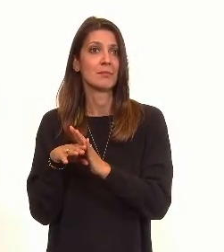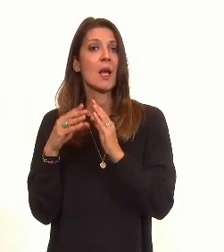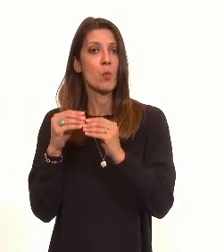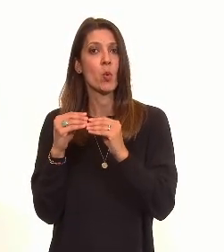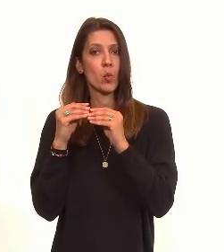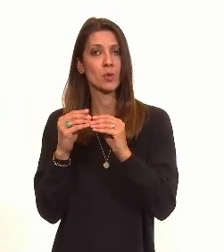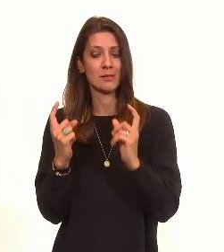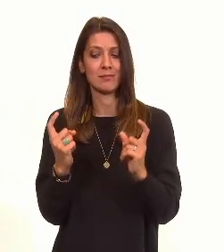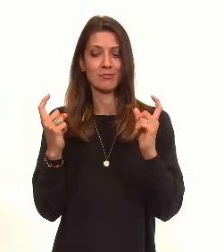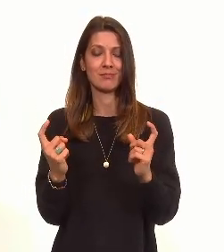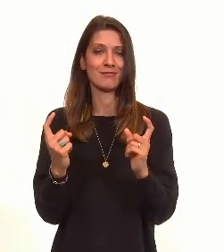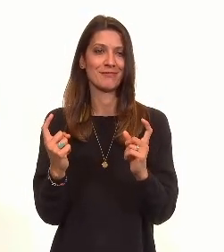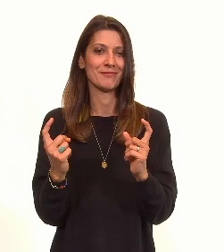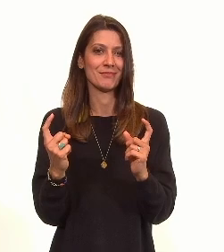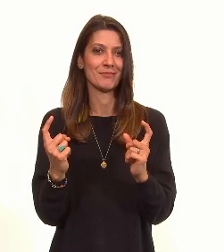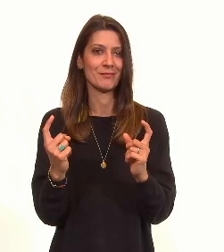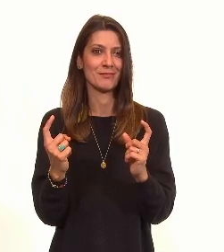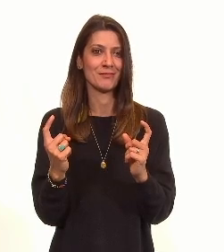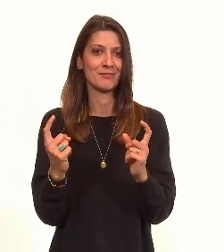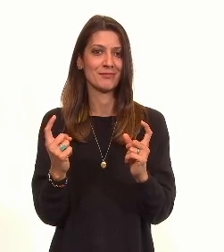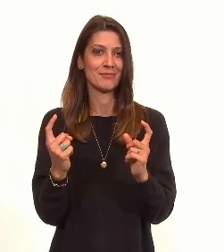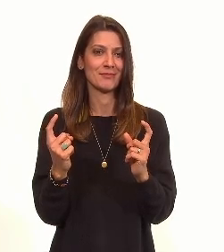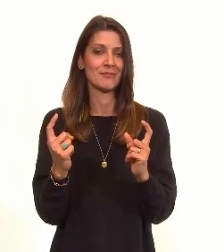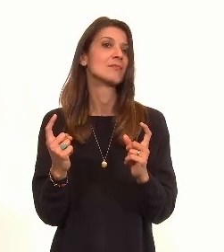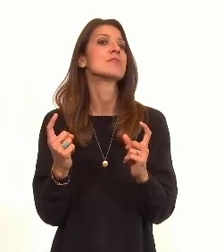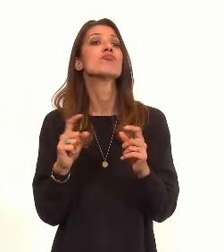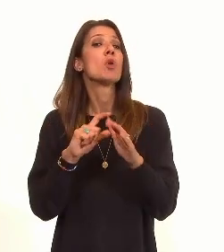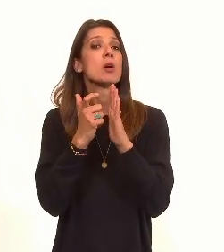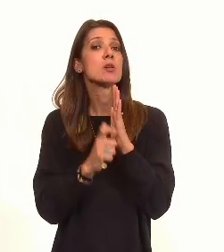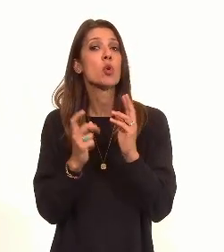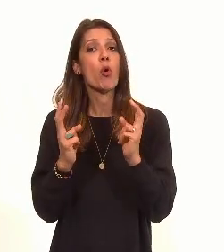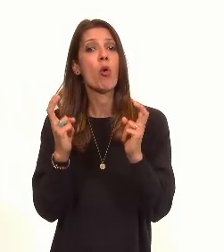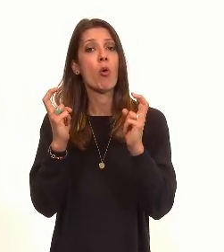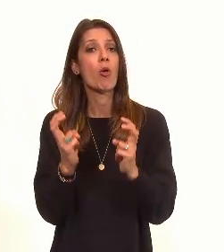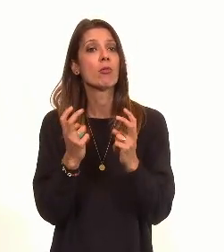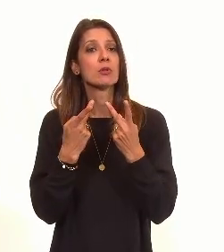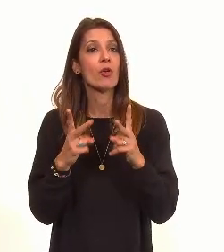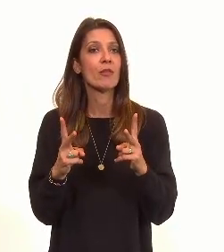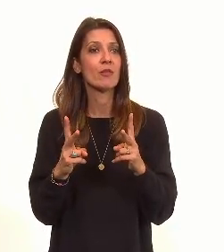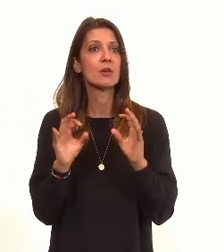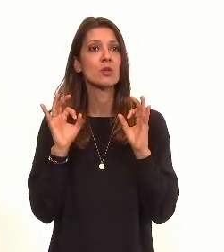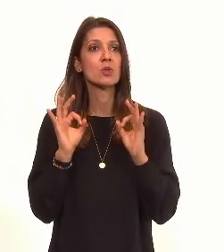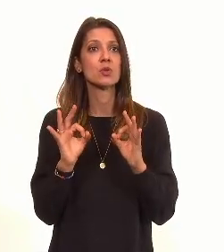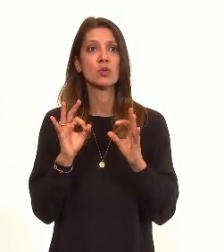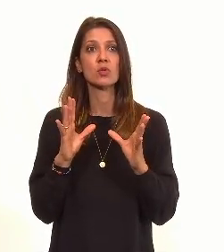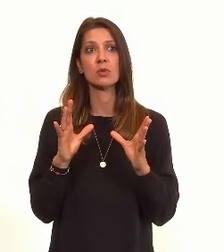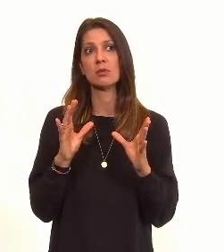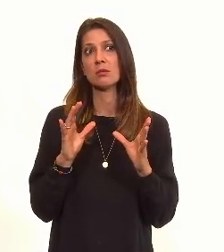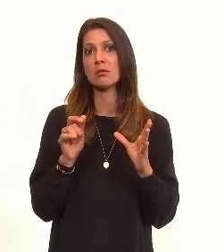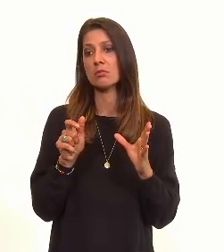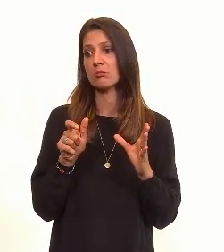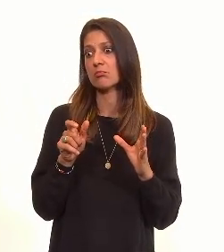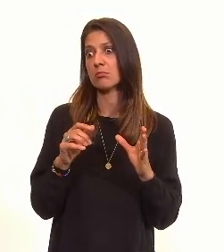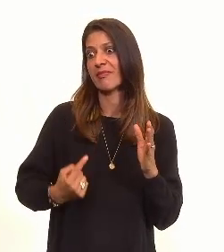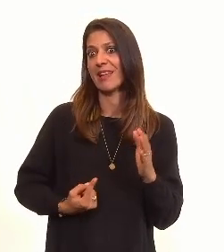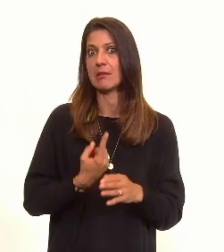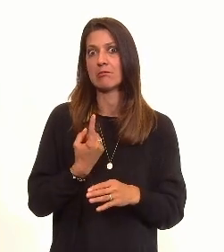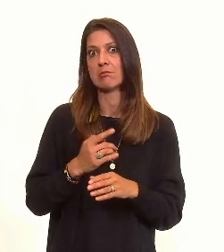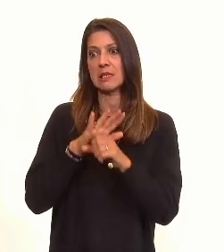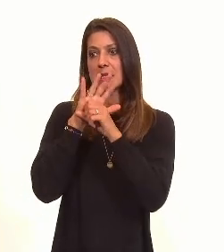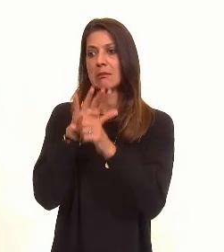ESAT et hébergé en foyer, il assiste avec des collègues travailleurs d'ESAT et des professionnels du foyer à une réunion